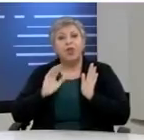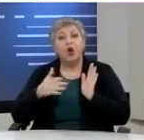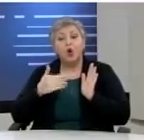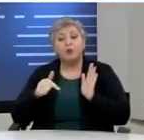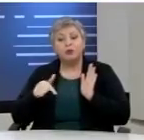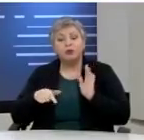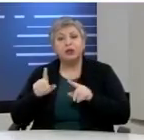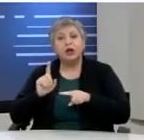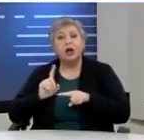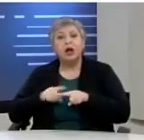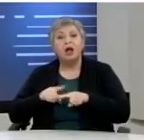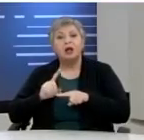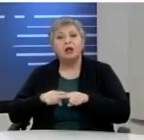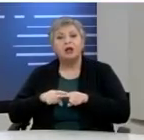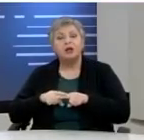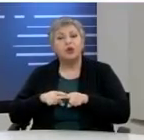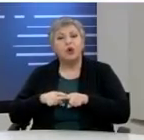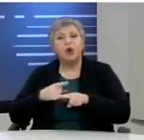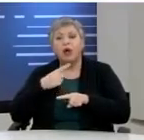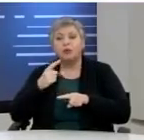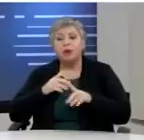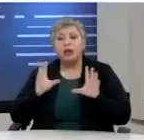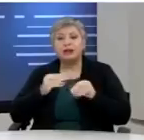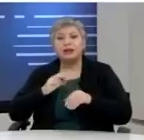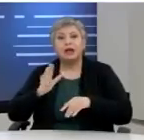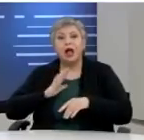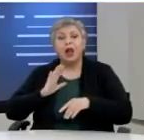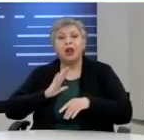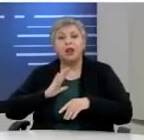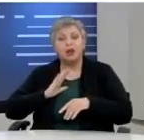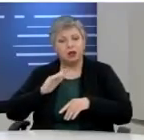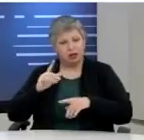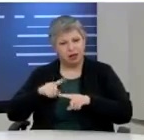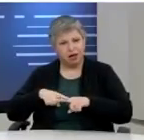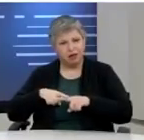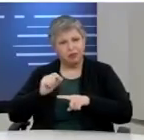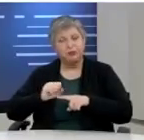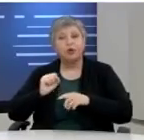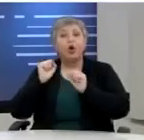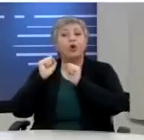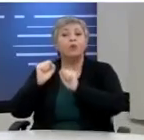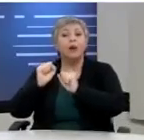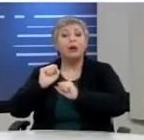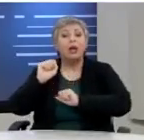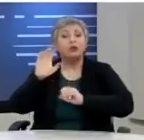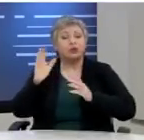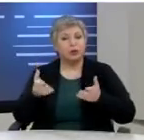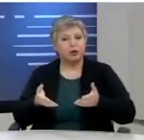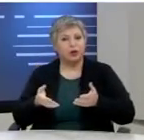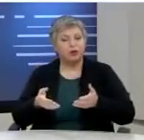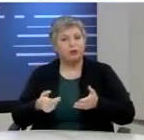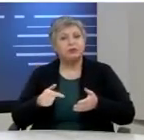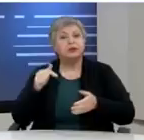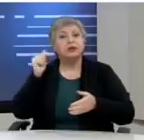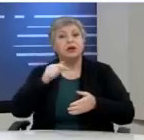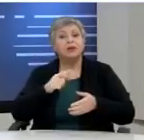διασποράς. Και πέραν της συνταγματικής αναθεώρησης, στην ίδια συμφωνία, οι γείτονές μας δεσμεύονται να